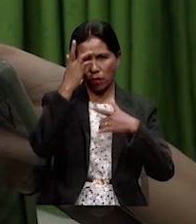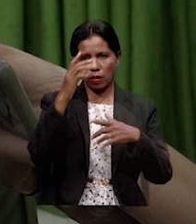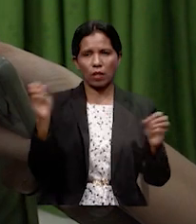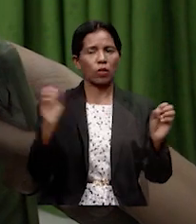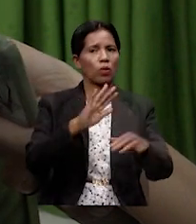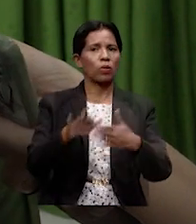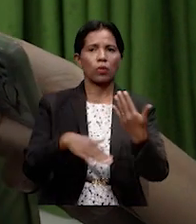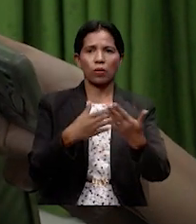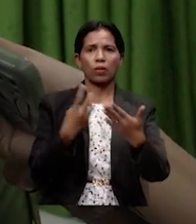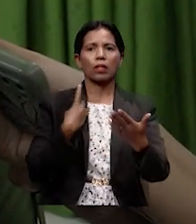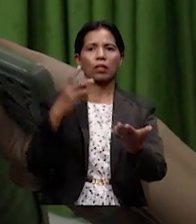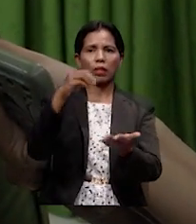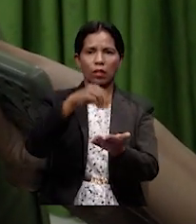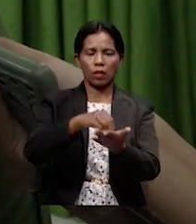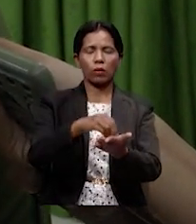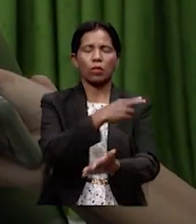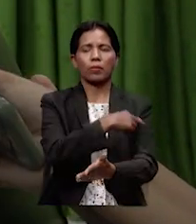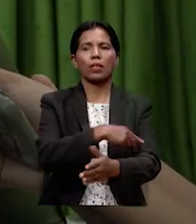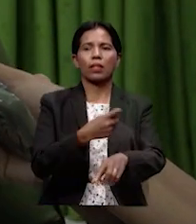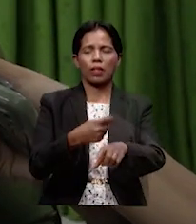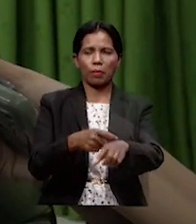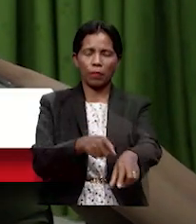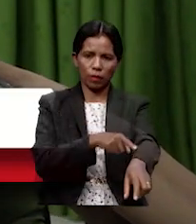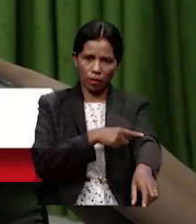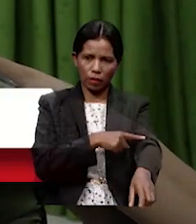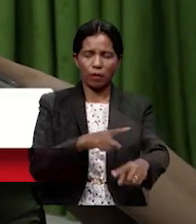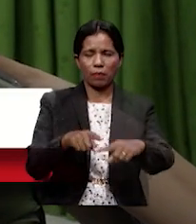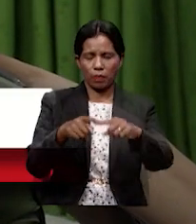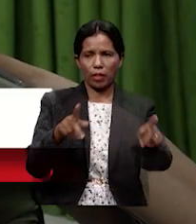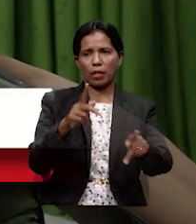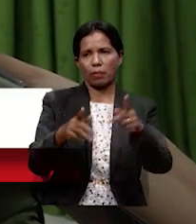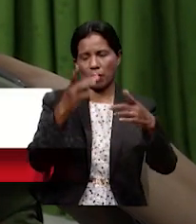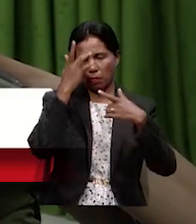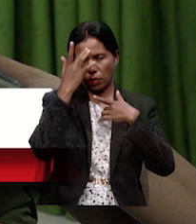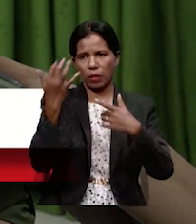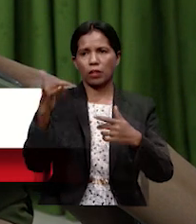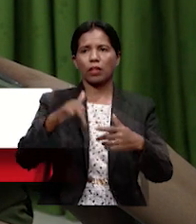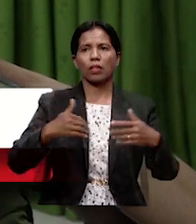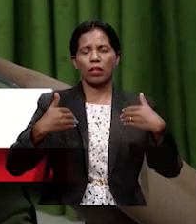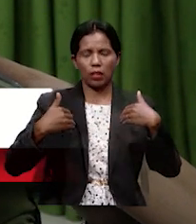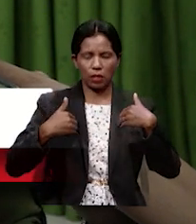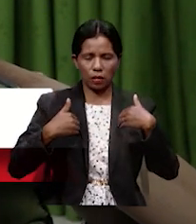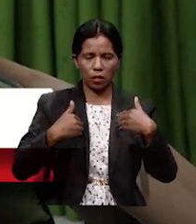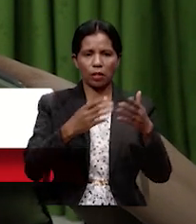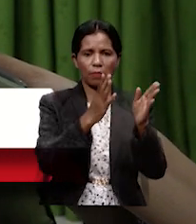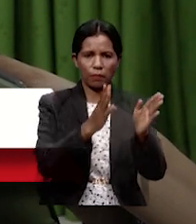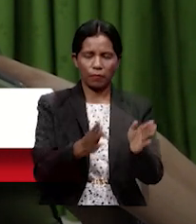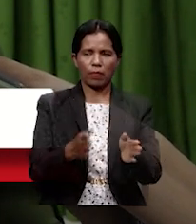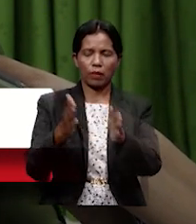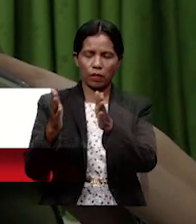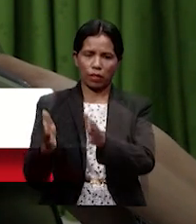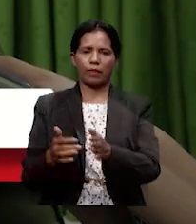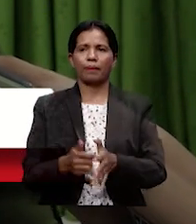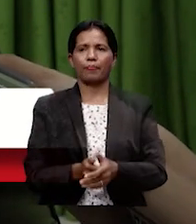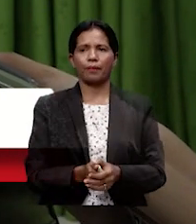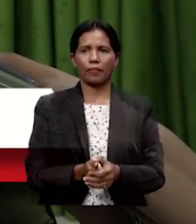hoto tunene ita tau hospital tempo naro nega. Mai be paciente serne nia ihemos nia etapa. Kondu nia kambu ga